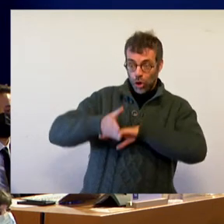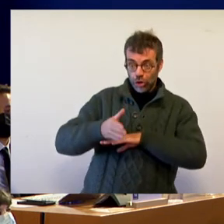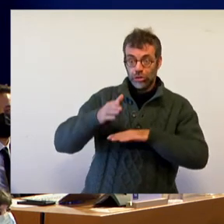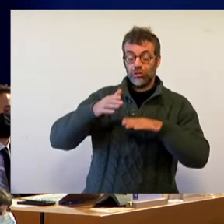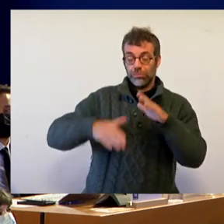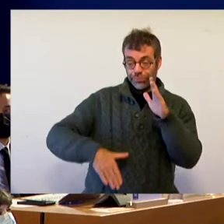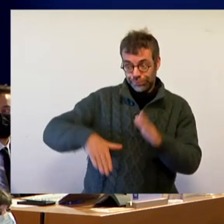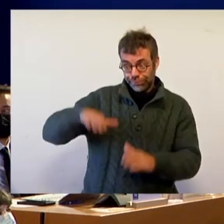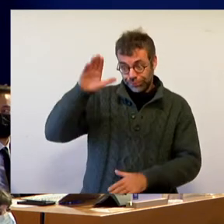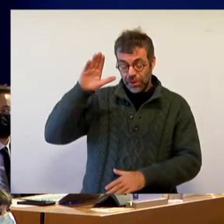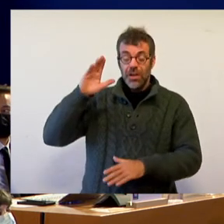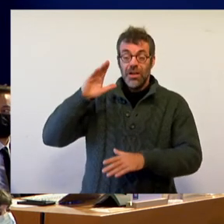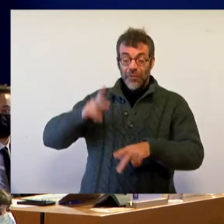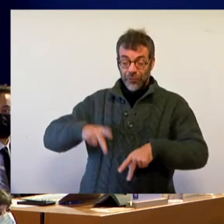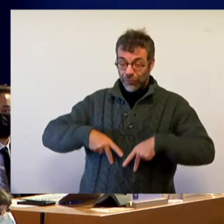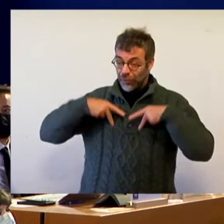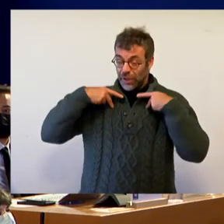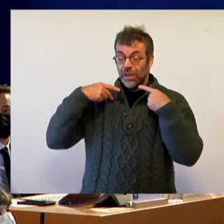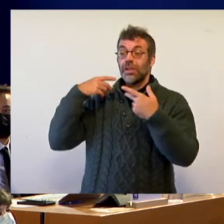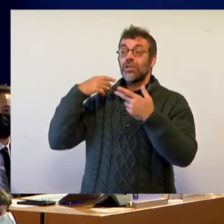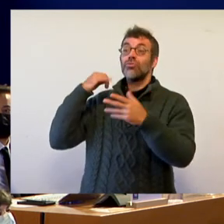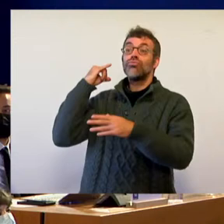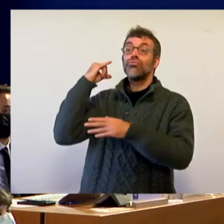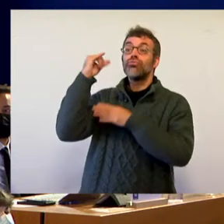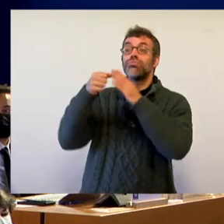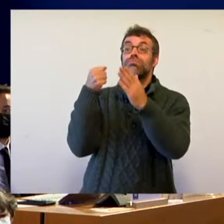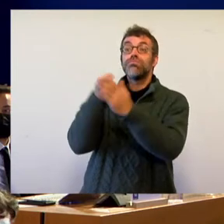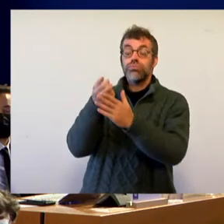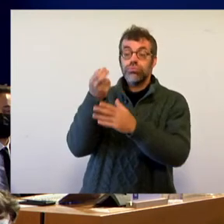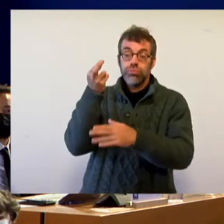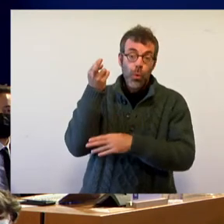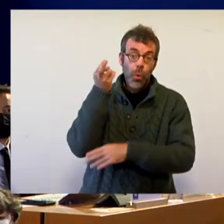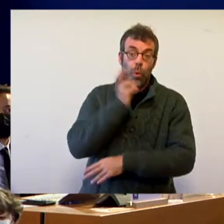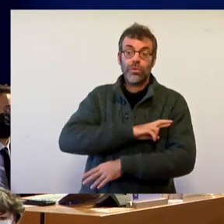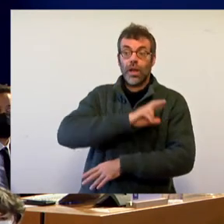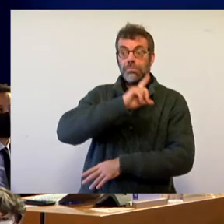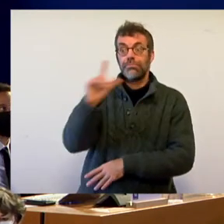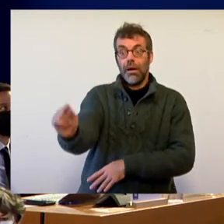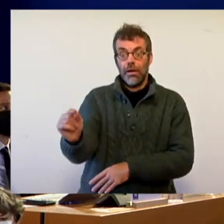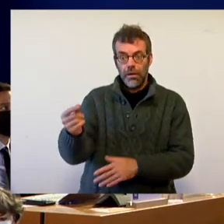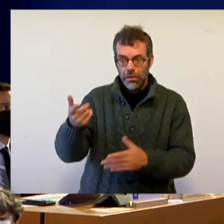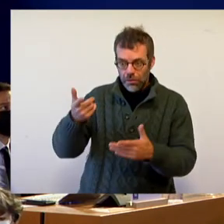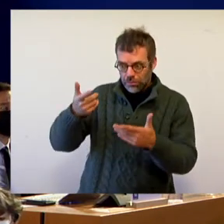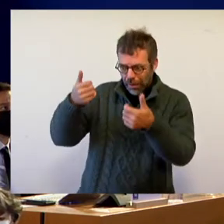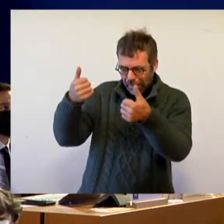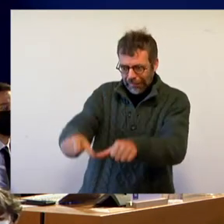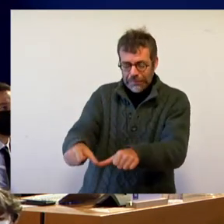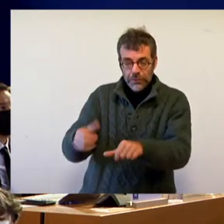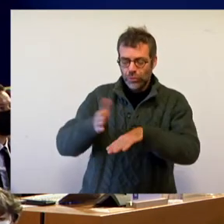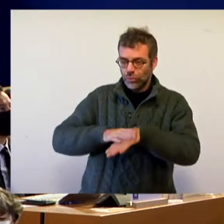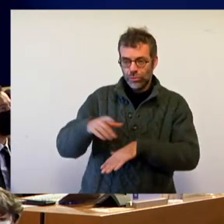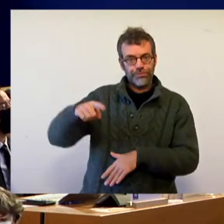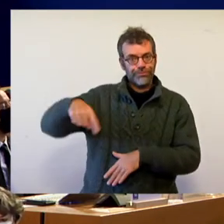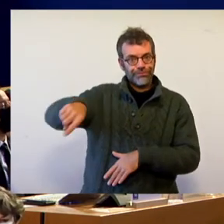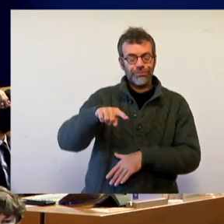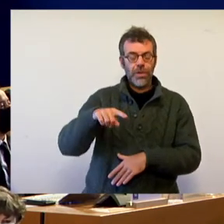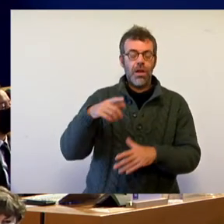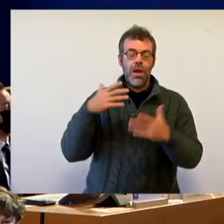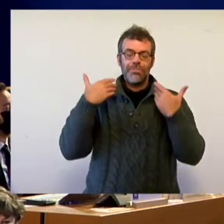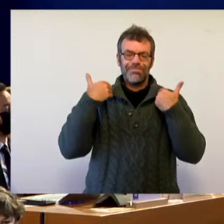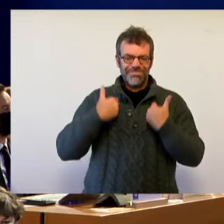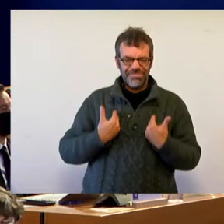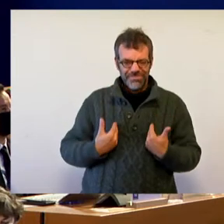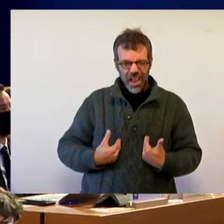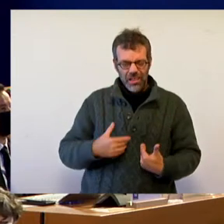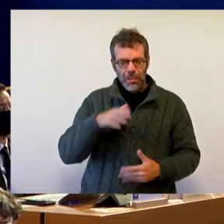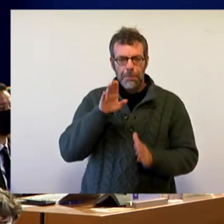servent leur ville et ils partent à la retraite dans ces collectivités. Ils sont essentiel. Or, ce mal-être, aujourd'hui, il est réel. Et